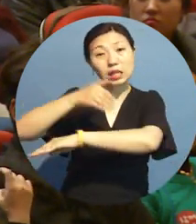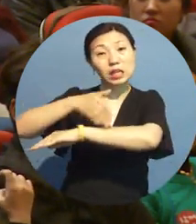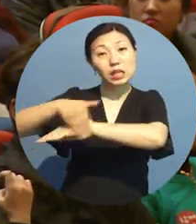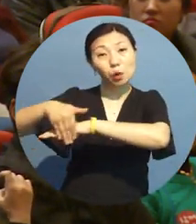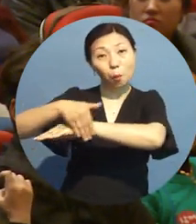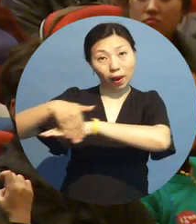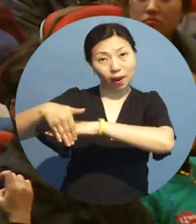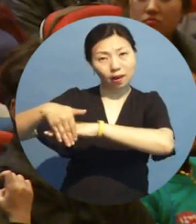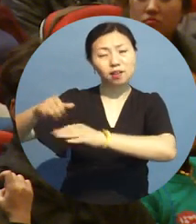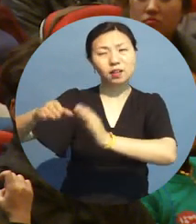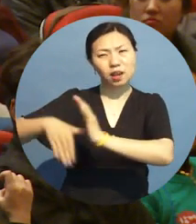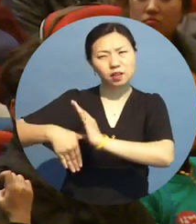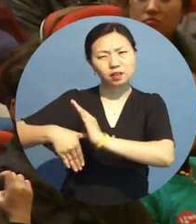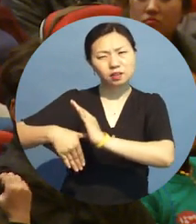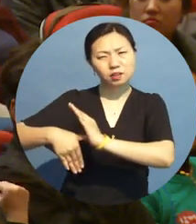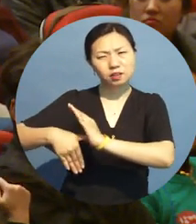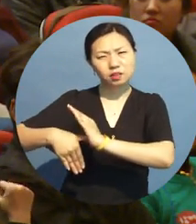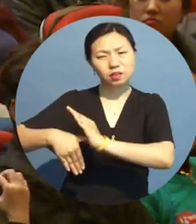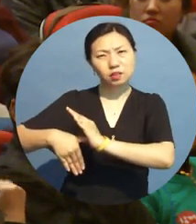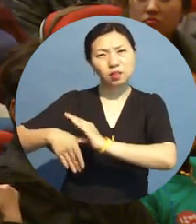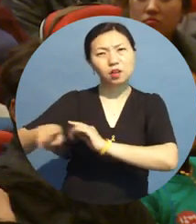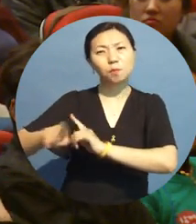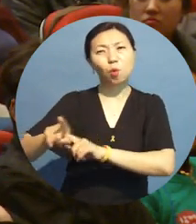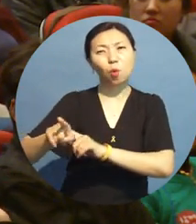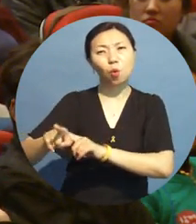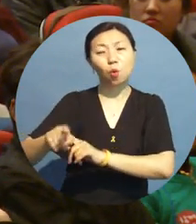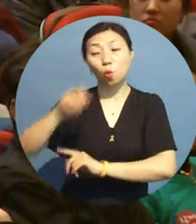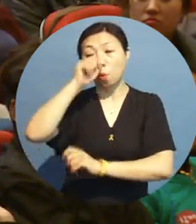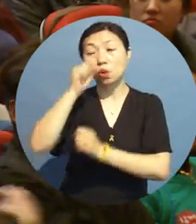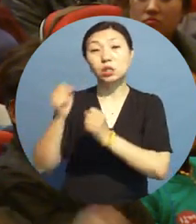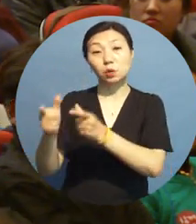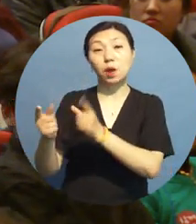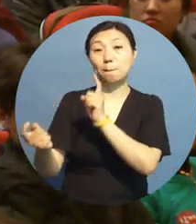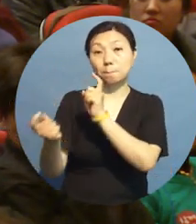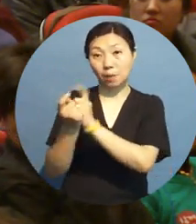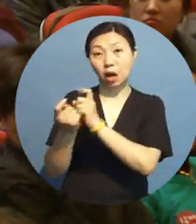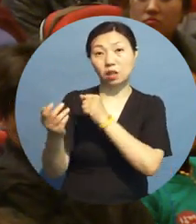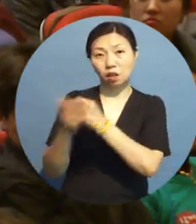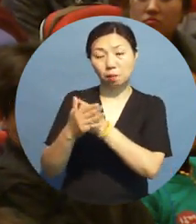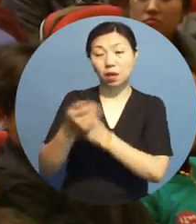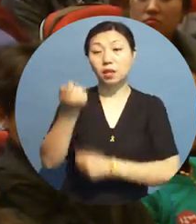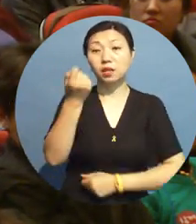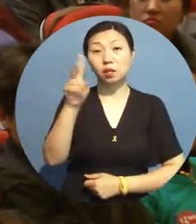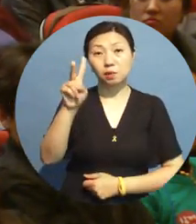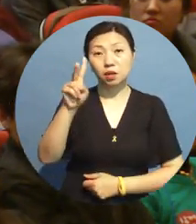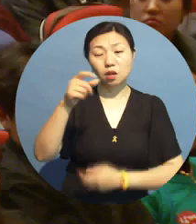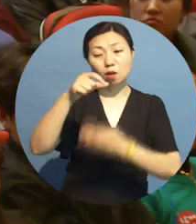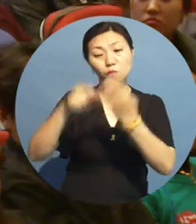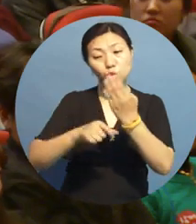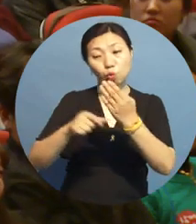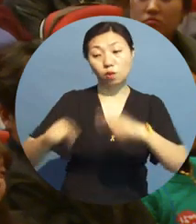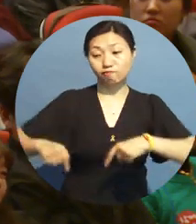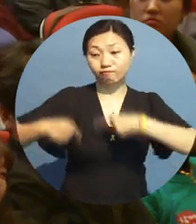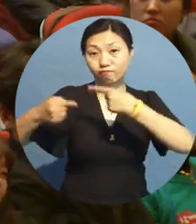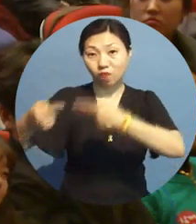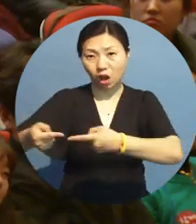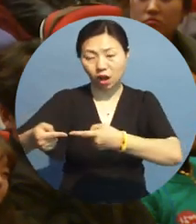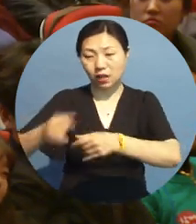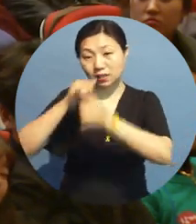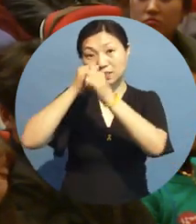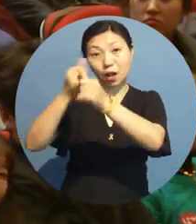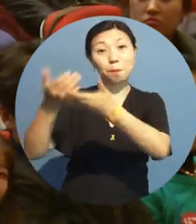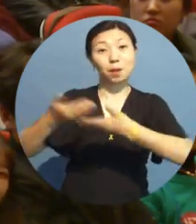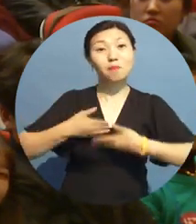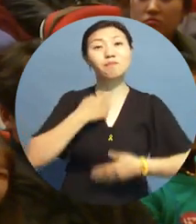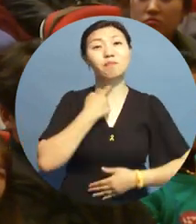이런 쪽으로 그냥 어떻게 막 기회가 이렇게 와서 뭐 TV 프로그램 나가서 뭐 상도